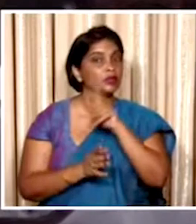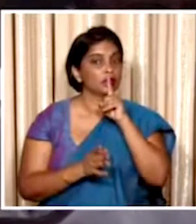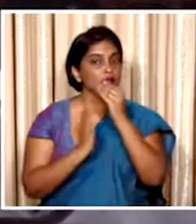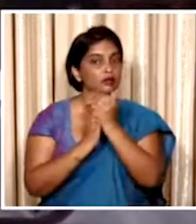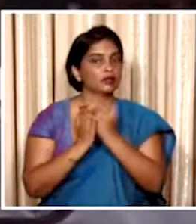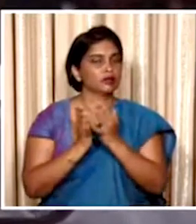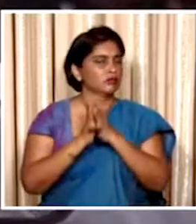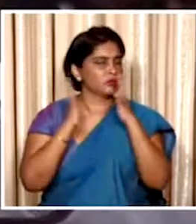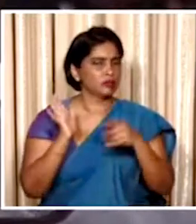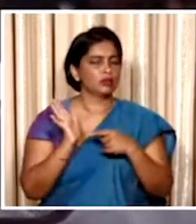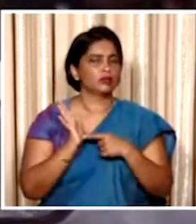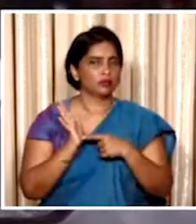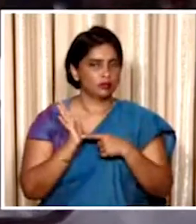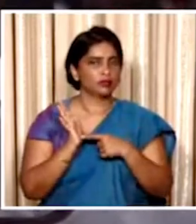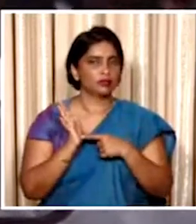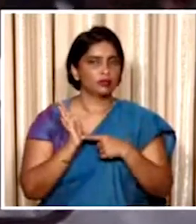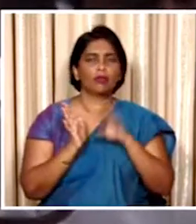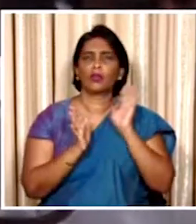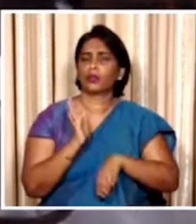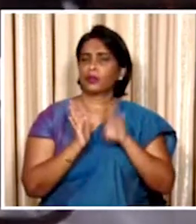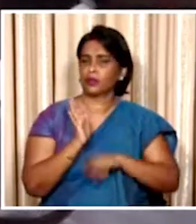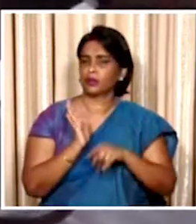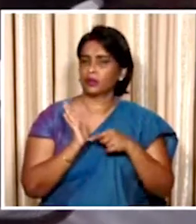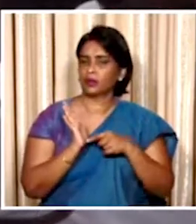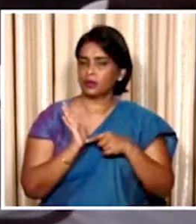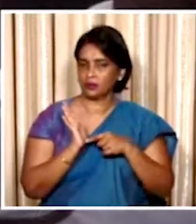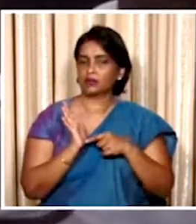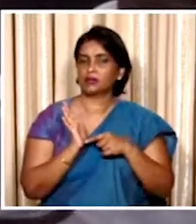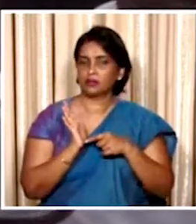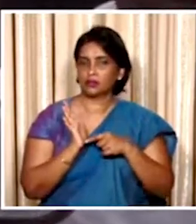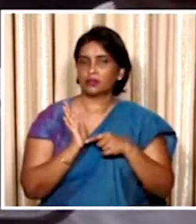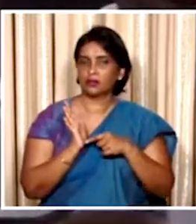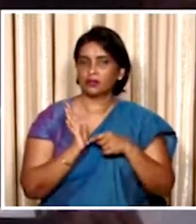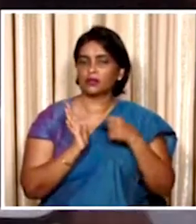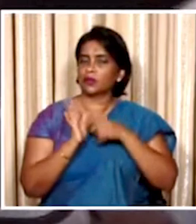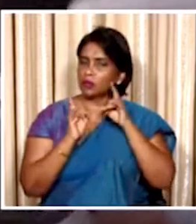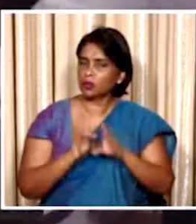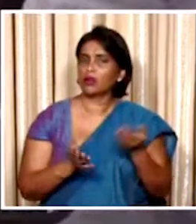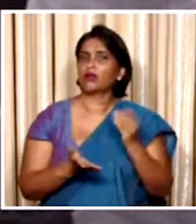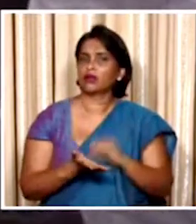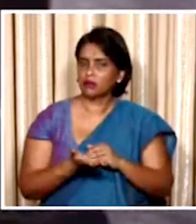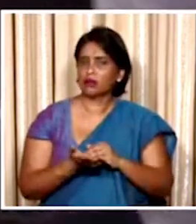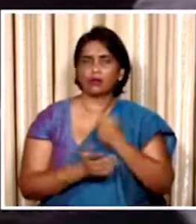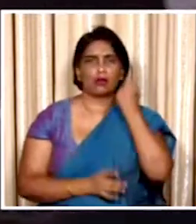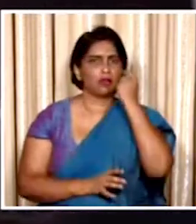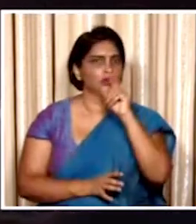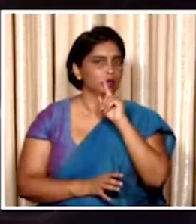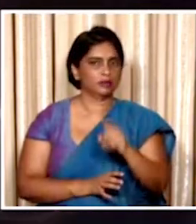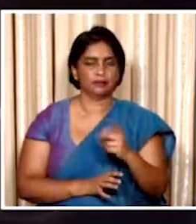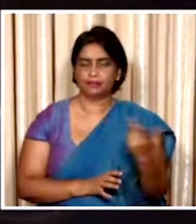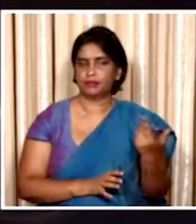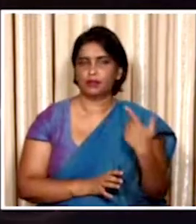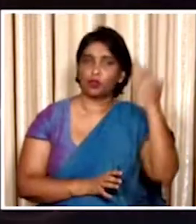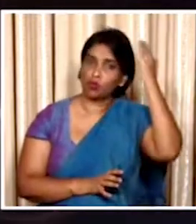කරුණු බොහොමයක් නිෂේධ වෙලා තියෙනවා. හැබැයි එතුමා එහෙම තියෙද්දි නැවත ඒක මතු කරා.